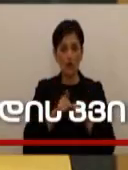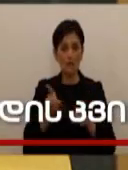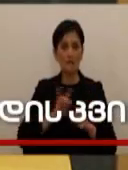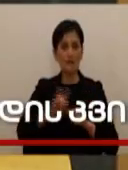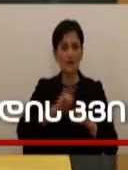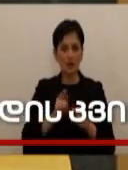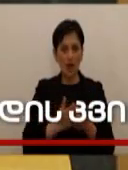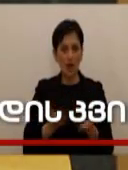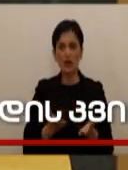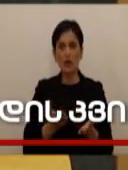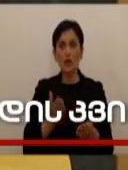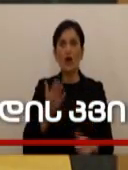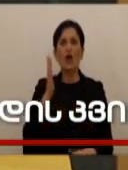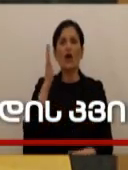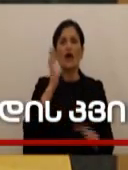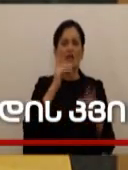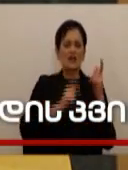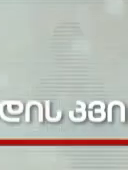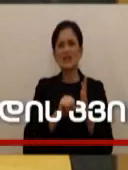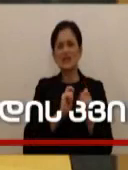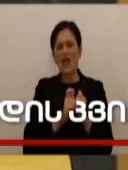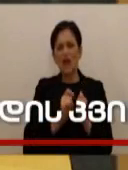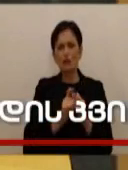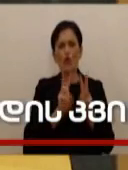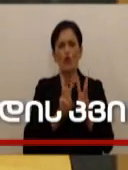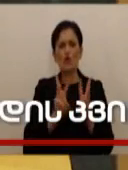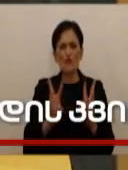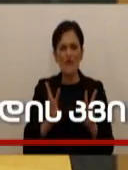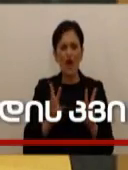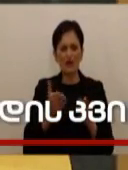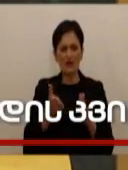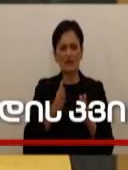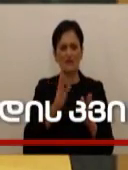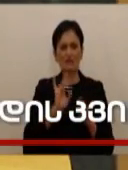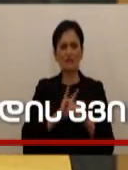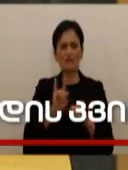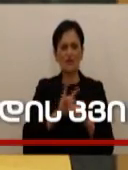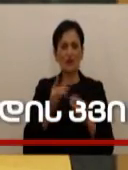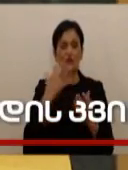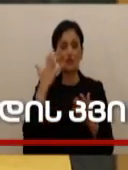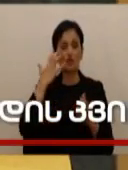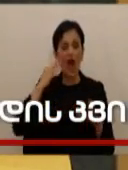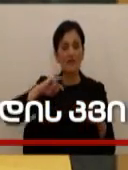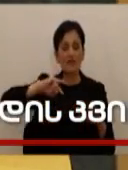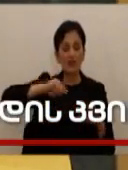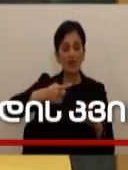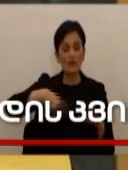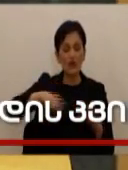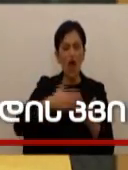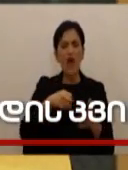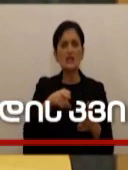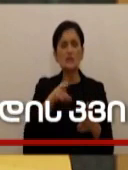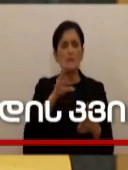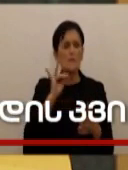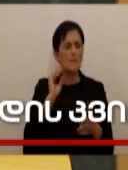შემდეგ, ნუ ძეზე და ყველზე და იმაზე აღარ ყვები. Და შავი ხვრელი. ეს არის პიკი